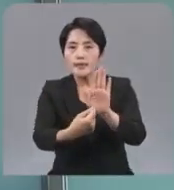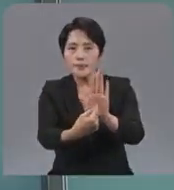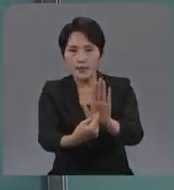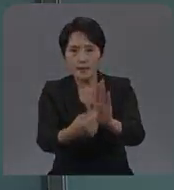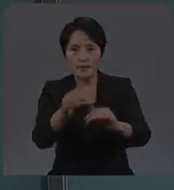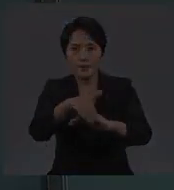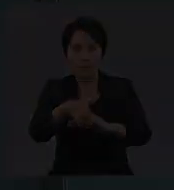ます